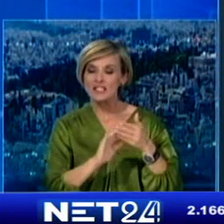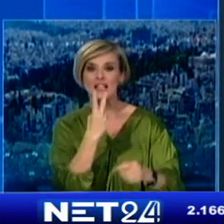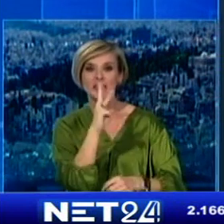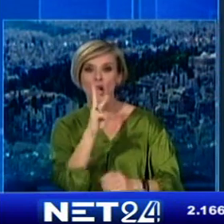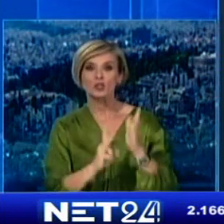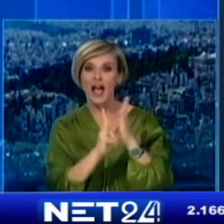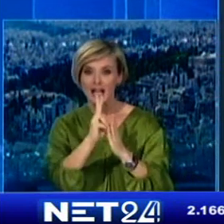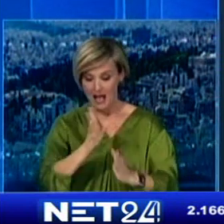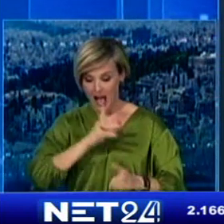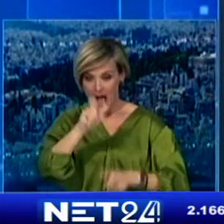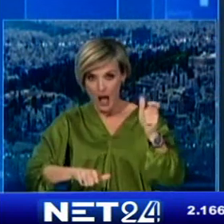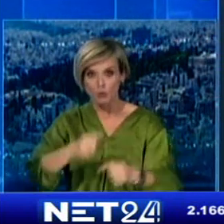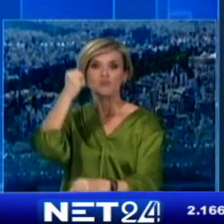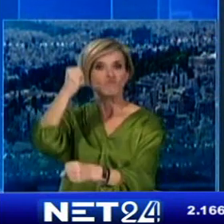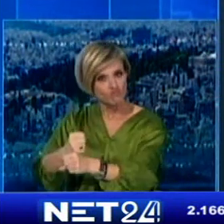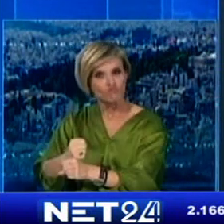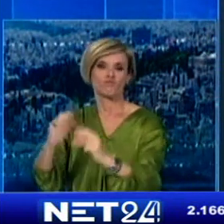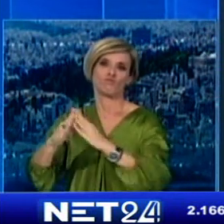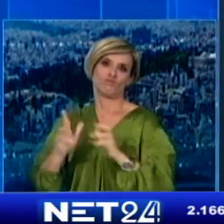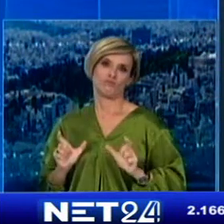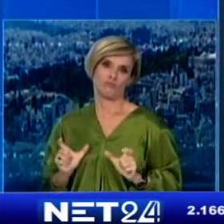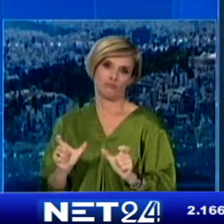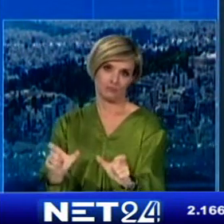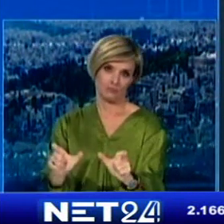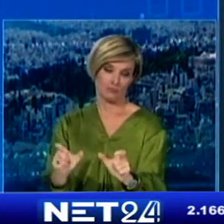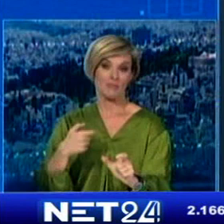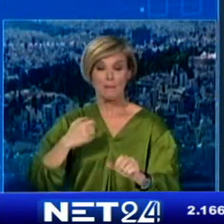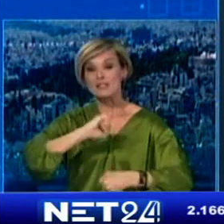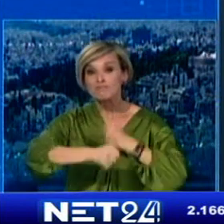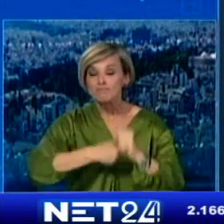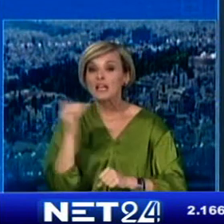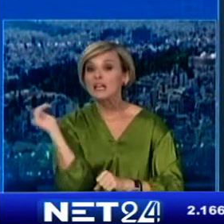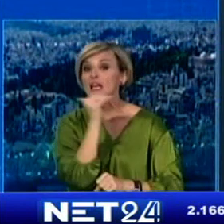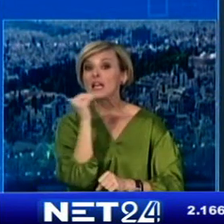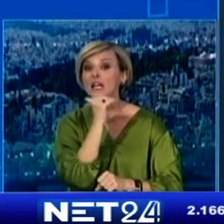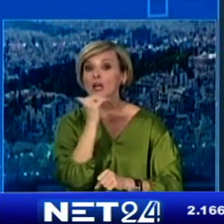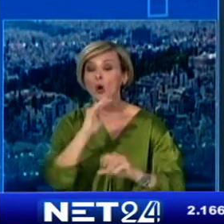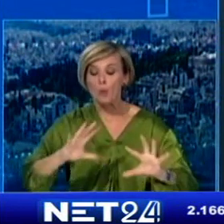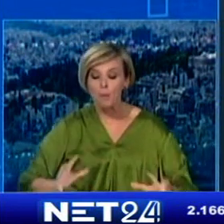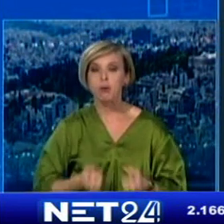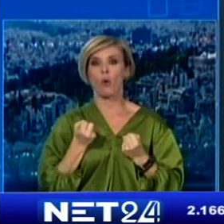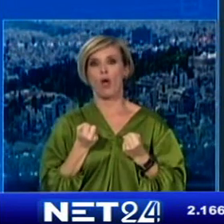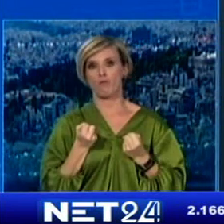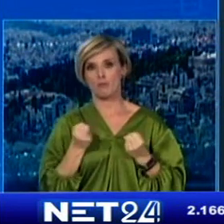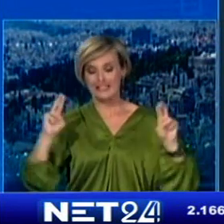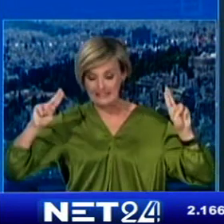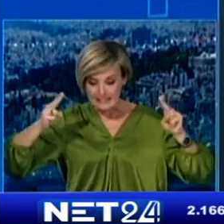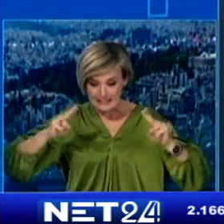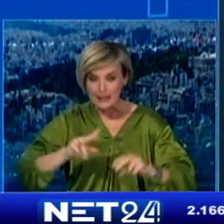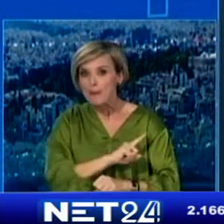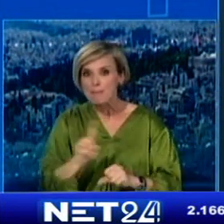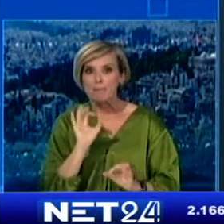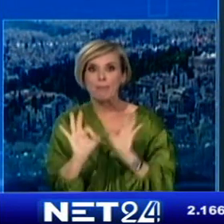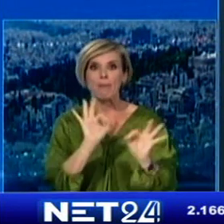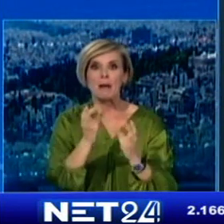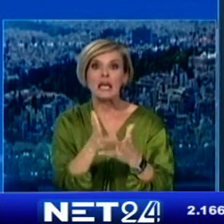βρίσκονται σε κατοίκον απομόνωση. Τα στοιχεία δείχνουν ότι είναι σημαντικό να δράσουμε άμεσα, προκειμένου να περιορίσουμε άμεσα τη διασπορά του ιού και σε